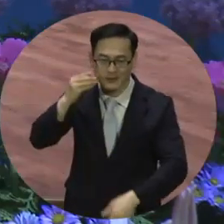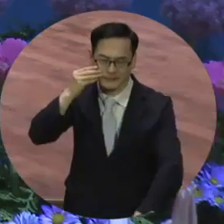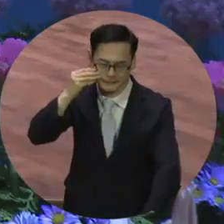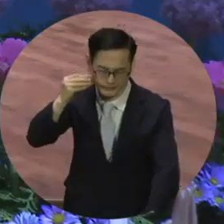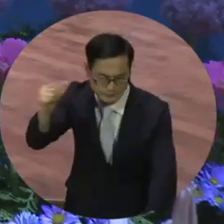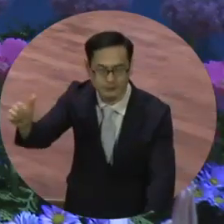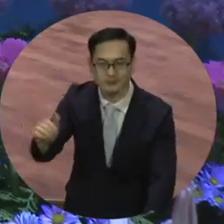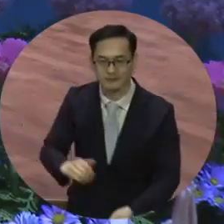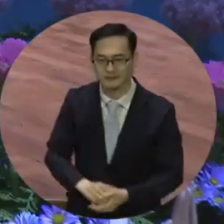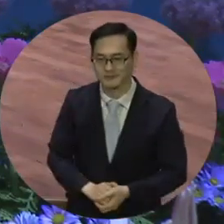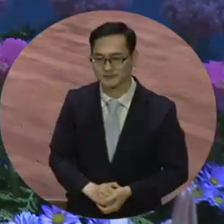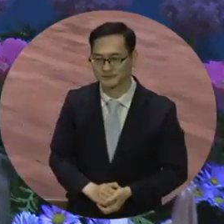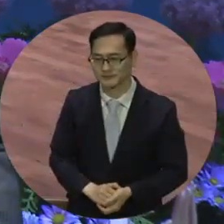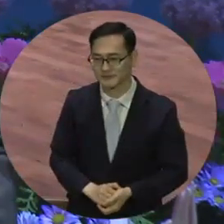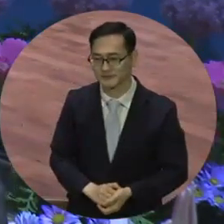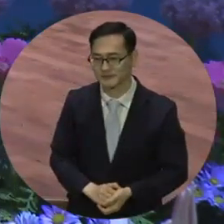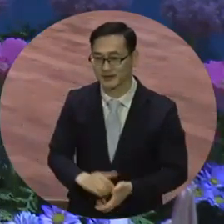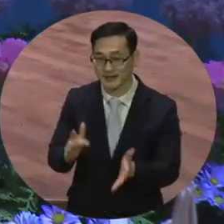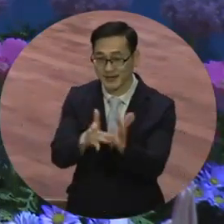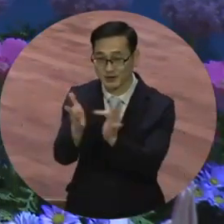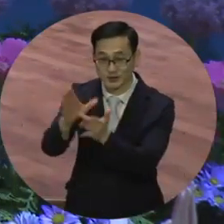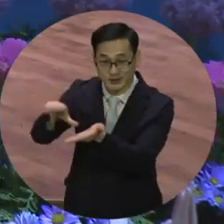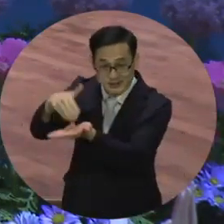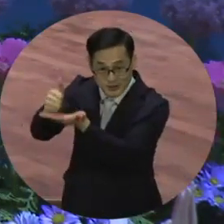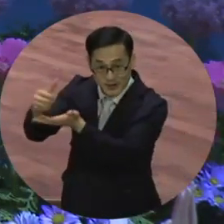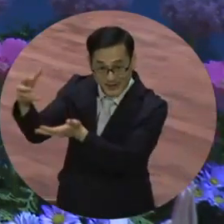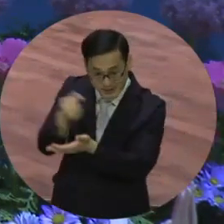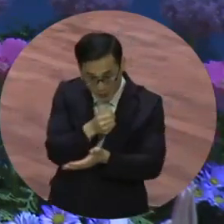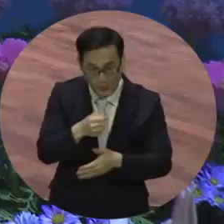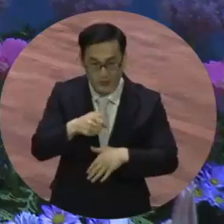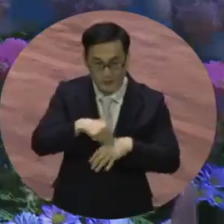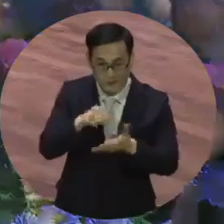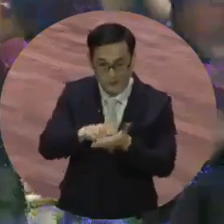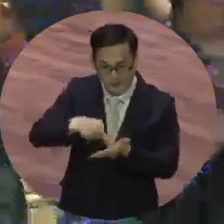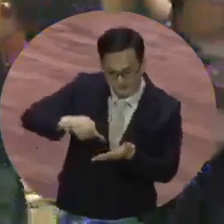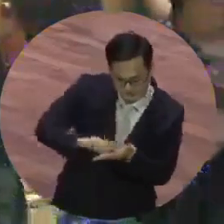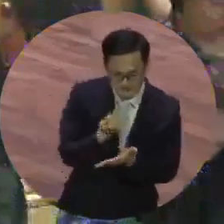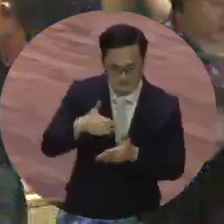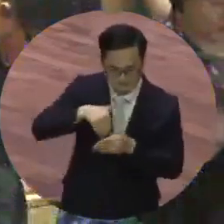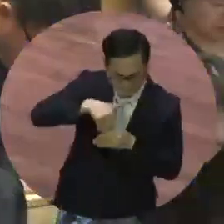예수 그리스도로 여러분 각인 뿌리 체질 내리시기 바랍니다.